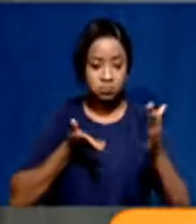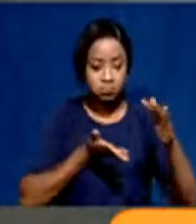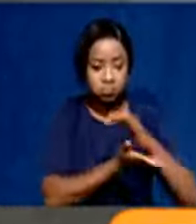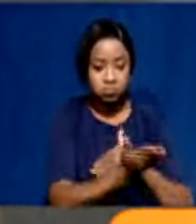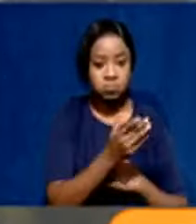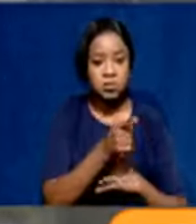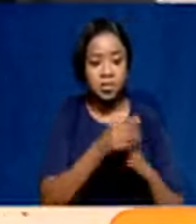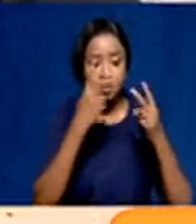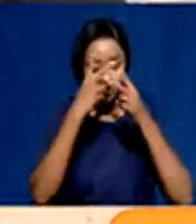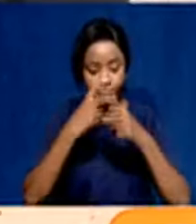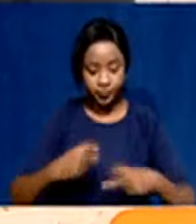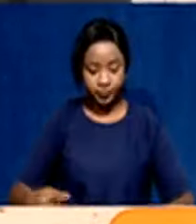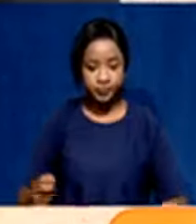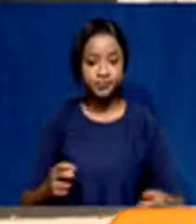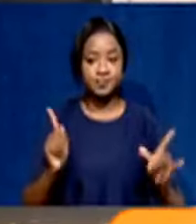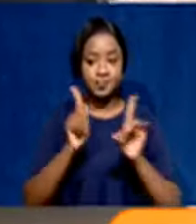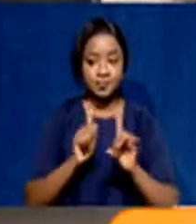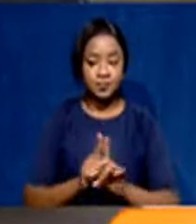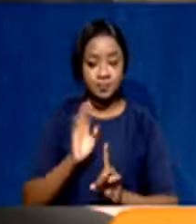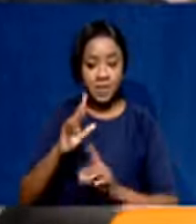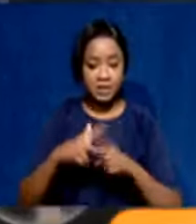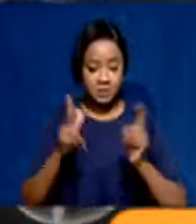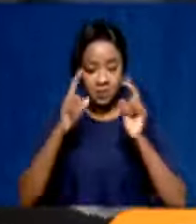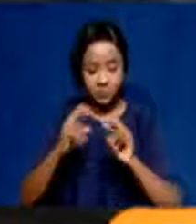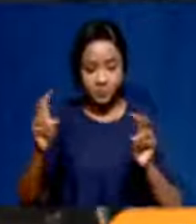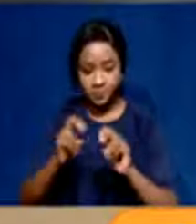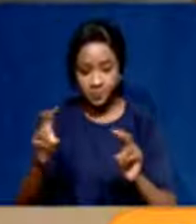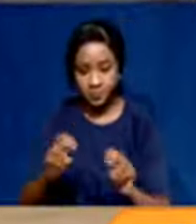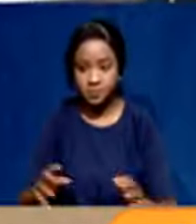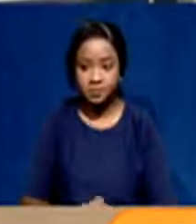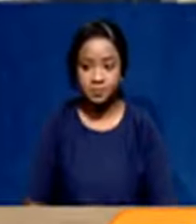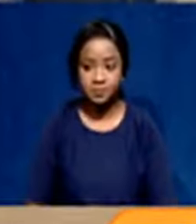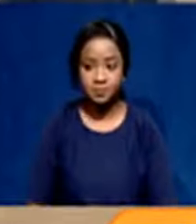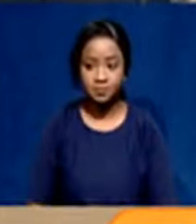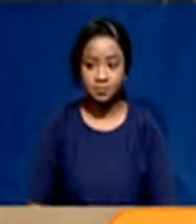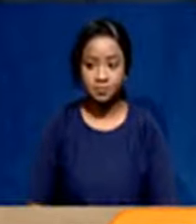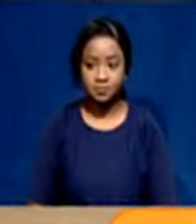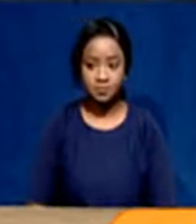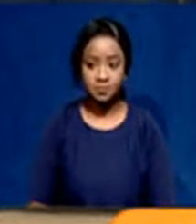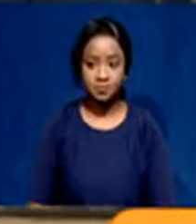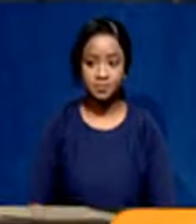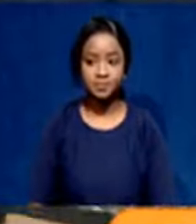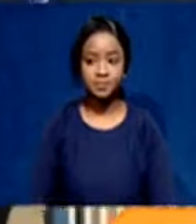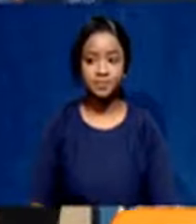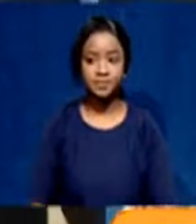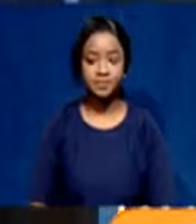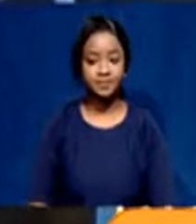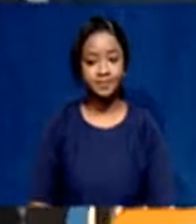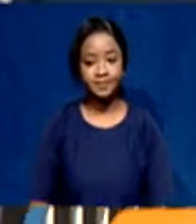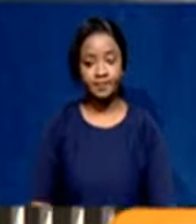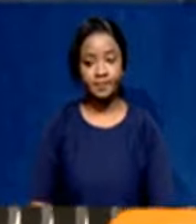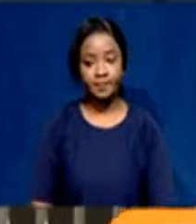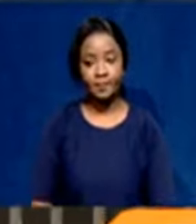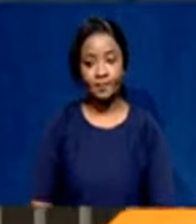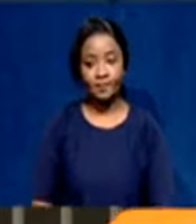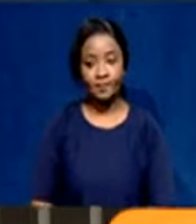kwa upu waia wame ungu g njoroge